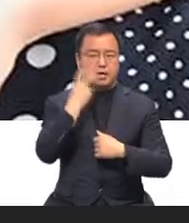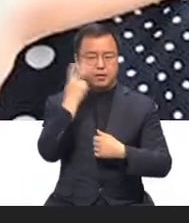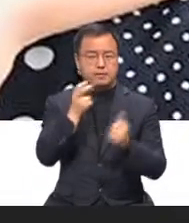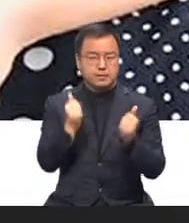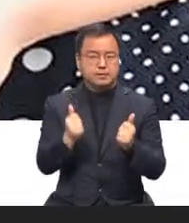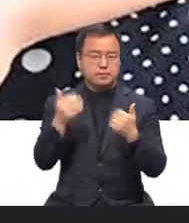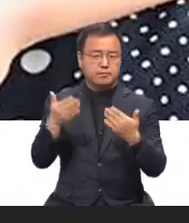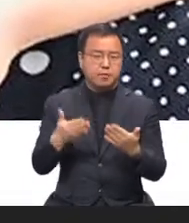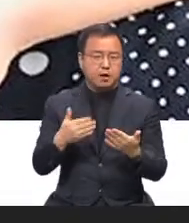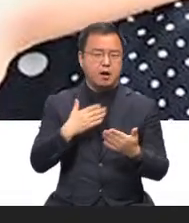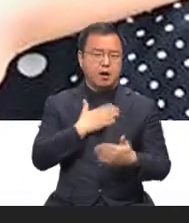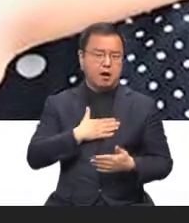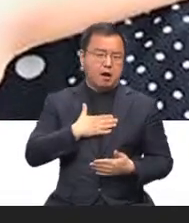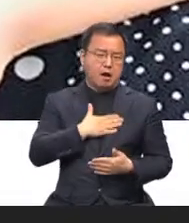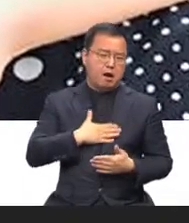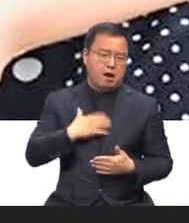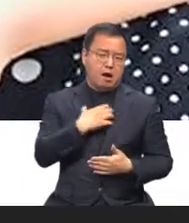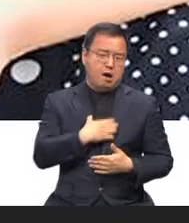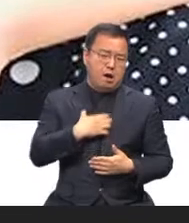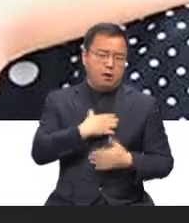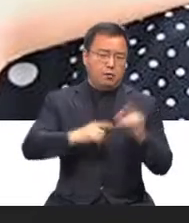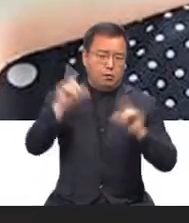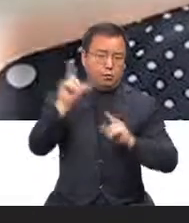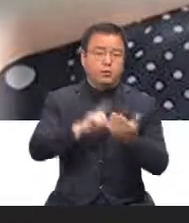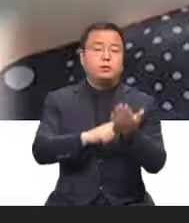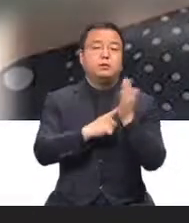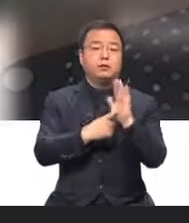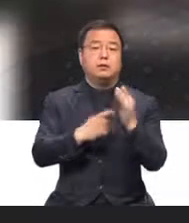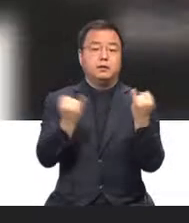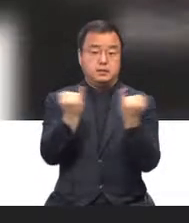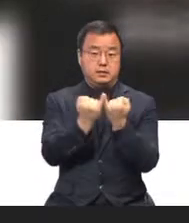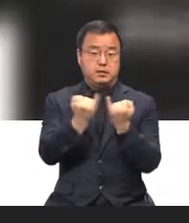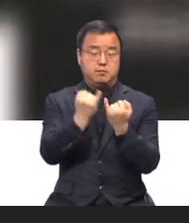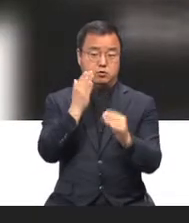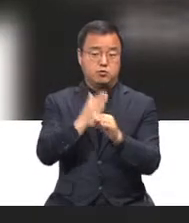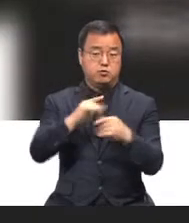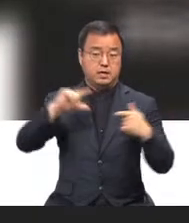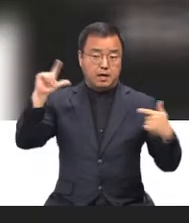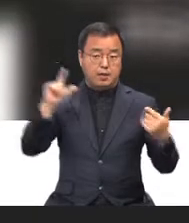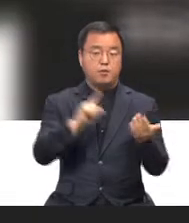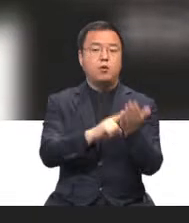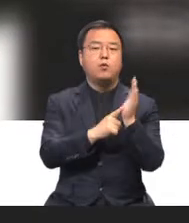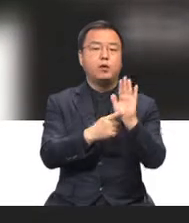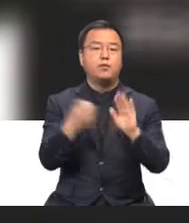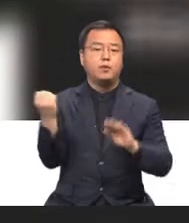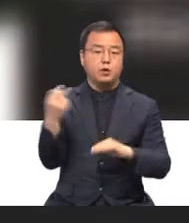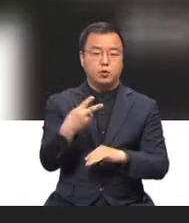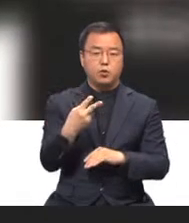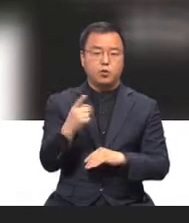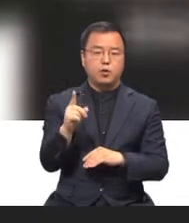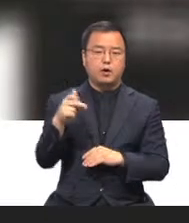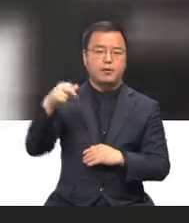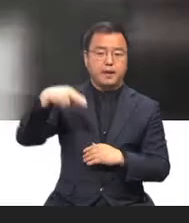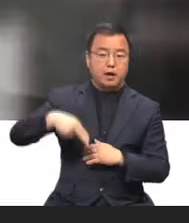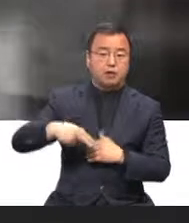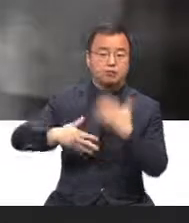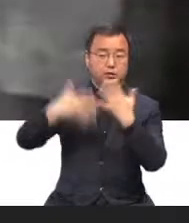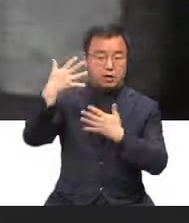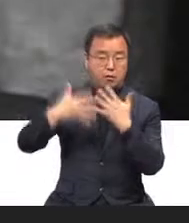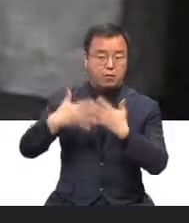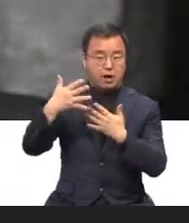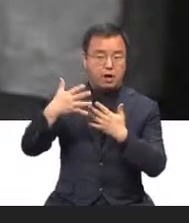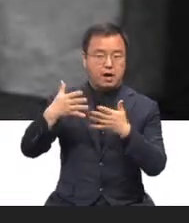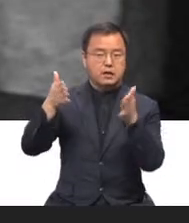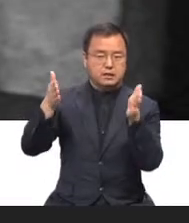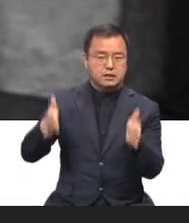불안을 그리고 있는 작품입니다 어 여성을 주체적으로 묘사했고 어떠 다큐와 극영화 의 경계를 허무는 등 새로운 시도를